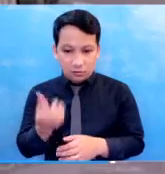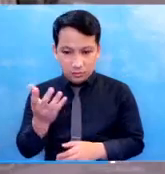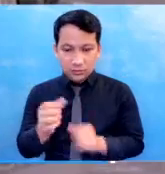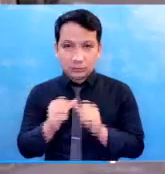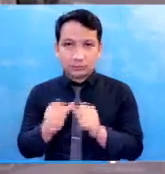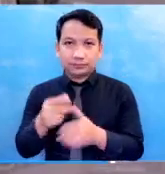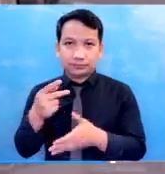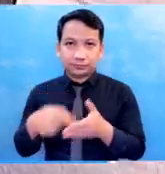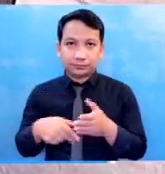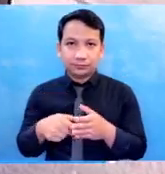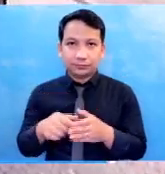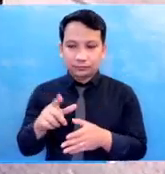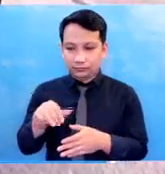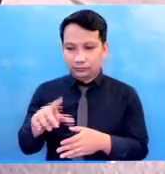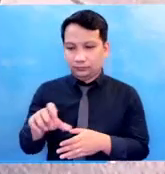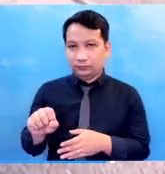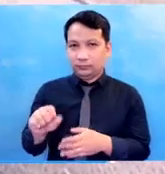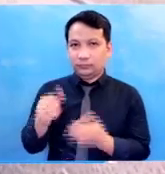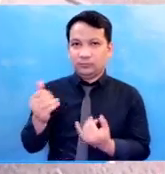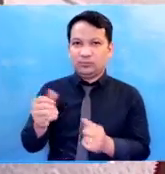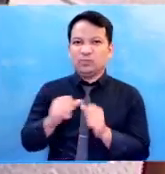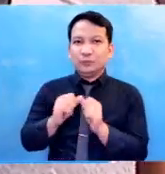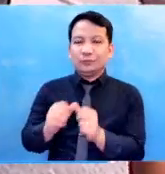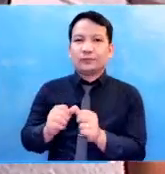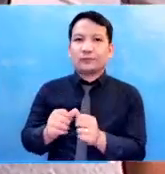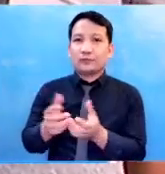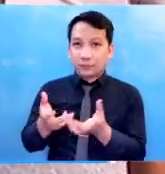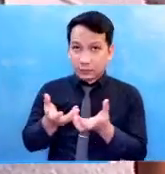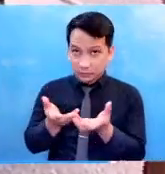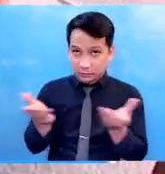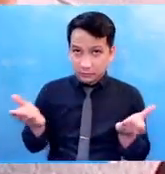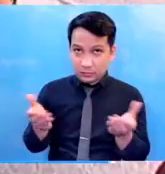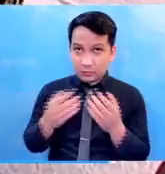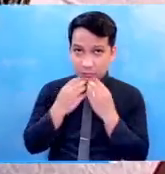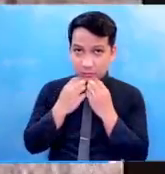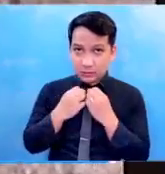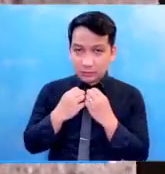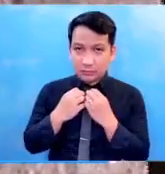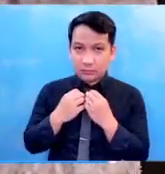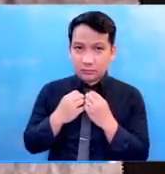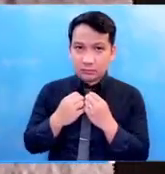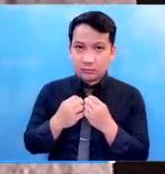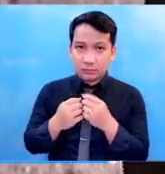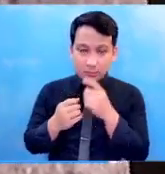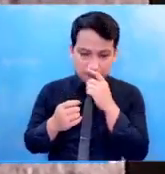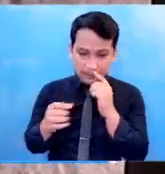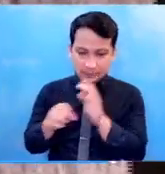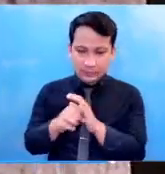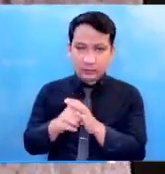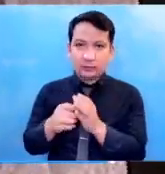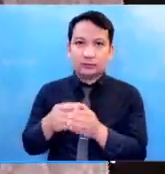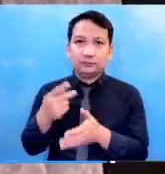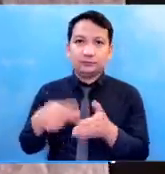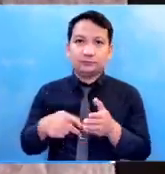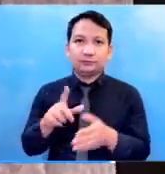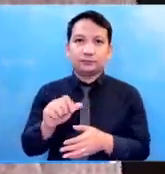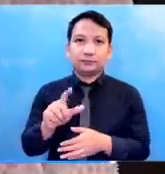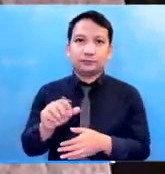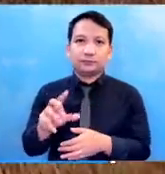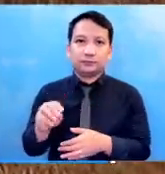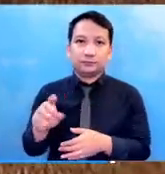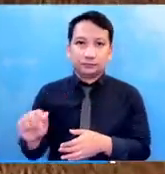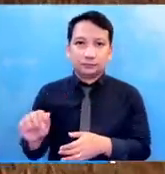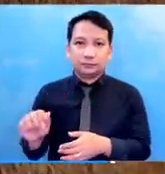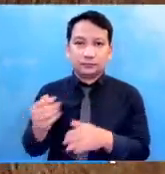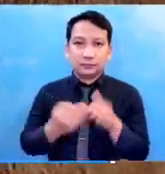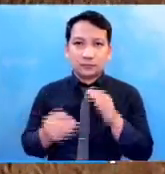ng lechon. Pero sa ngayon, kung gusto muna na makatikim, sampulan yung mga lechon dito sa La Loma, ang